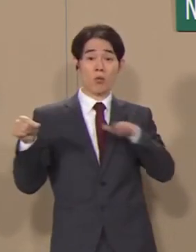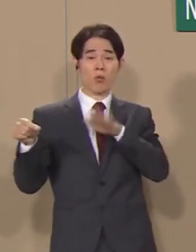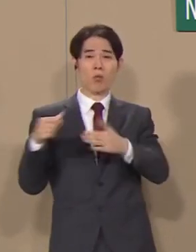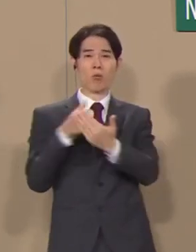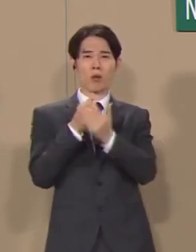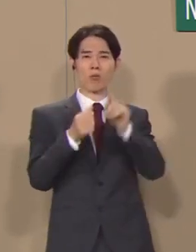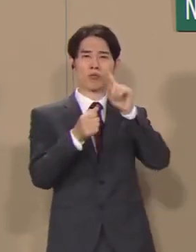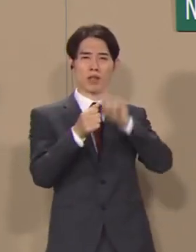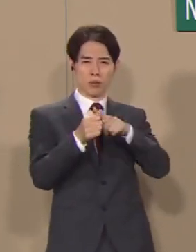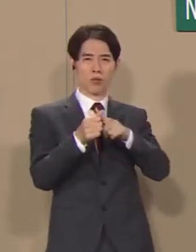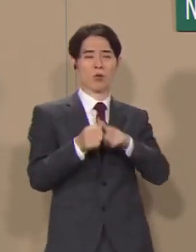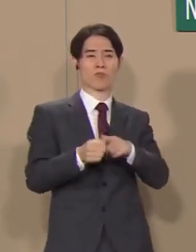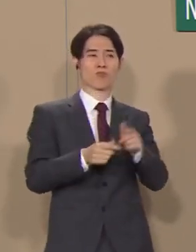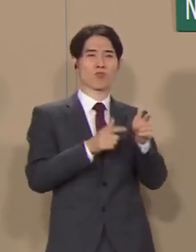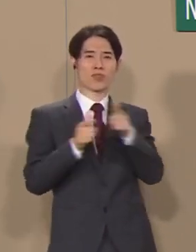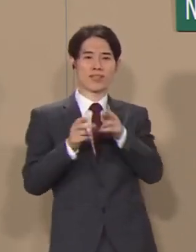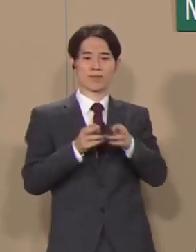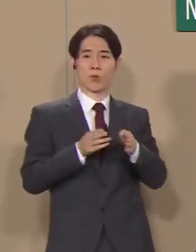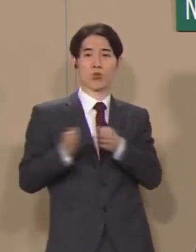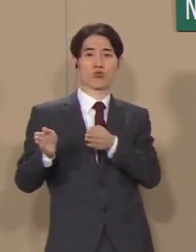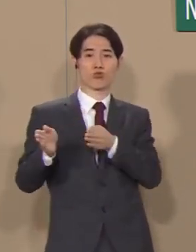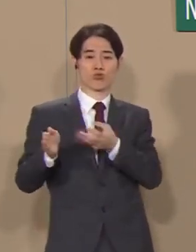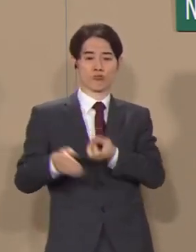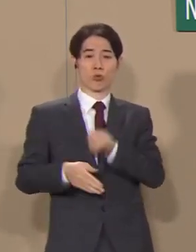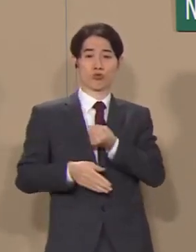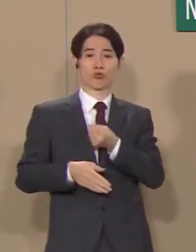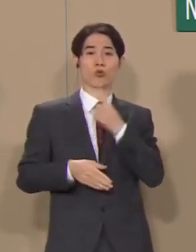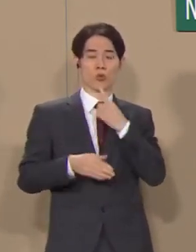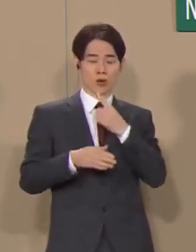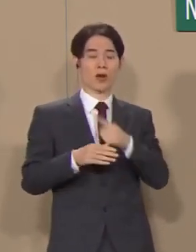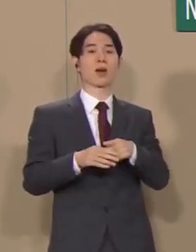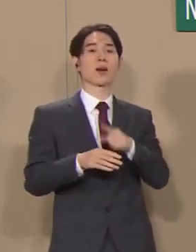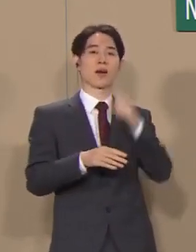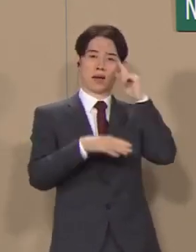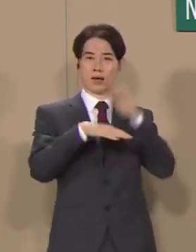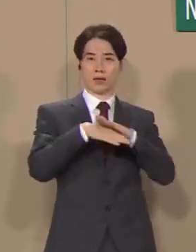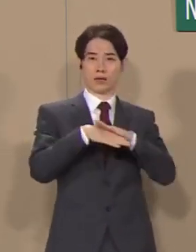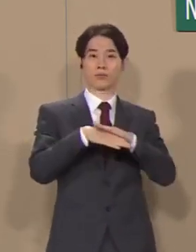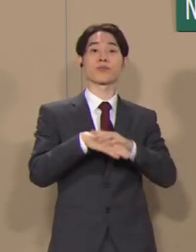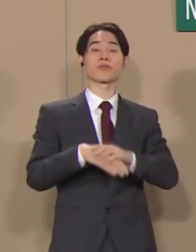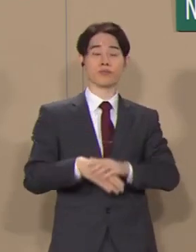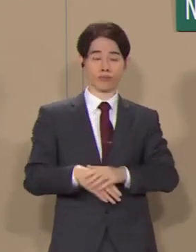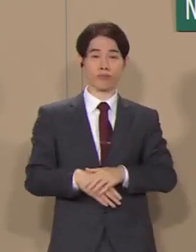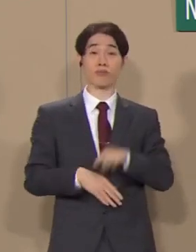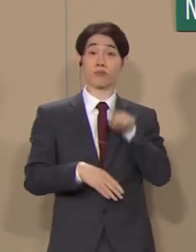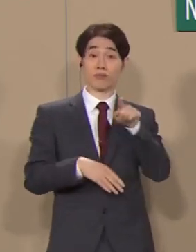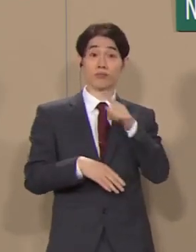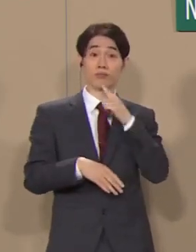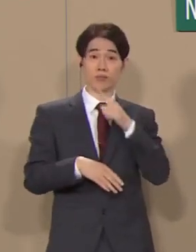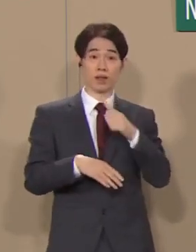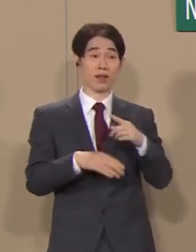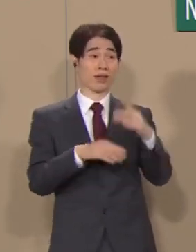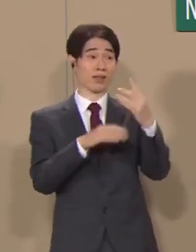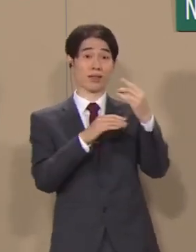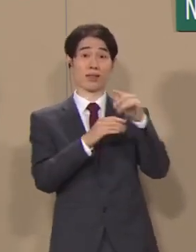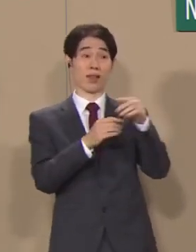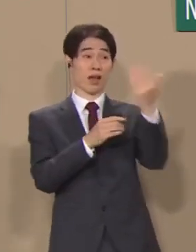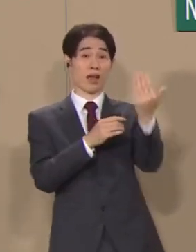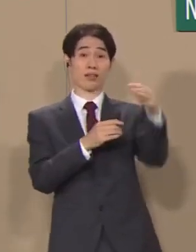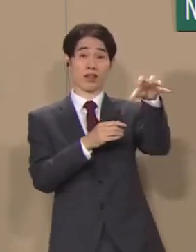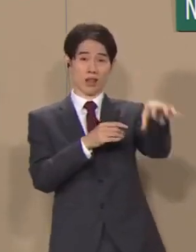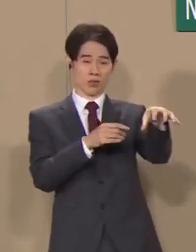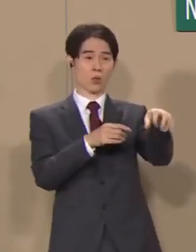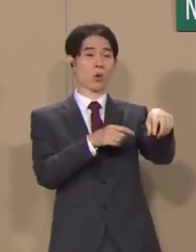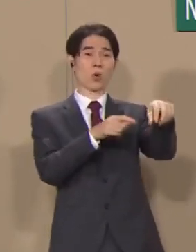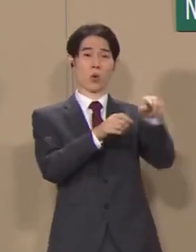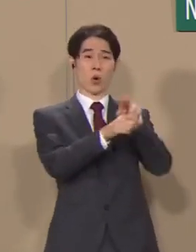の武力の保有これがこれを認めるのが専守防衛ですその専守防衛には敵基地攻撃能力の保有